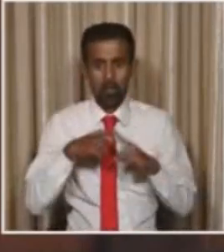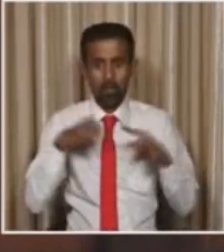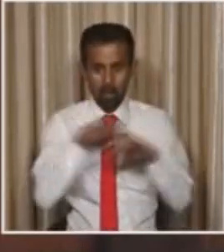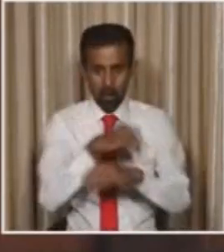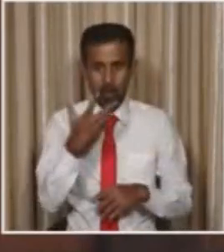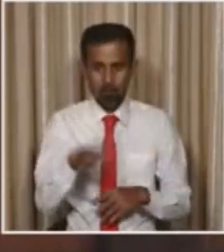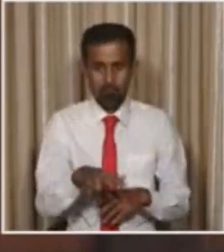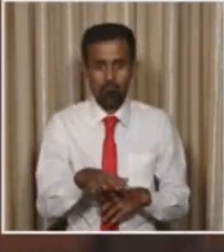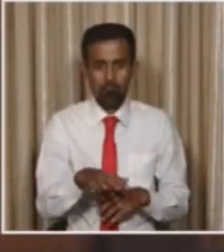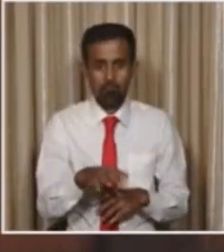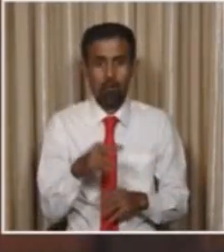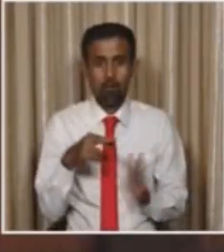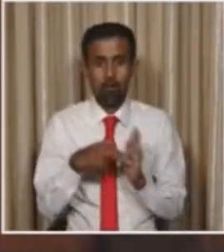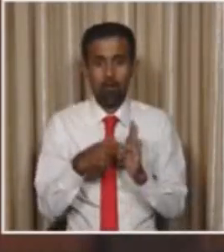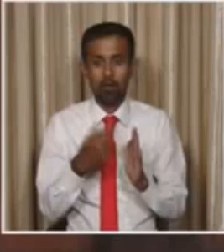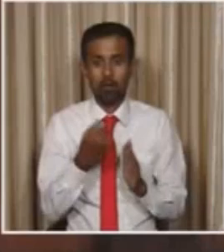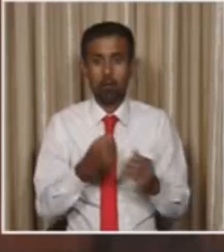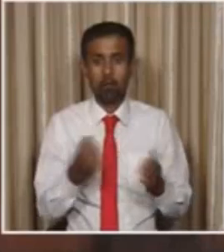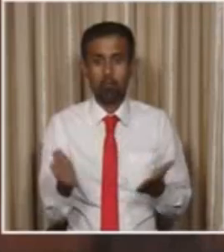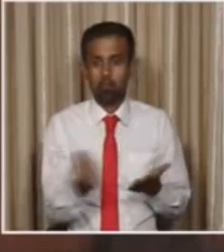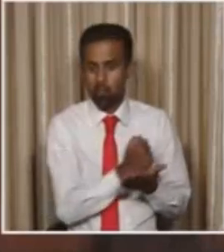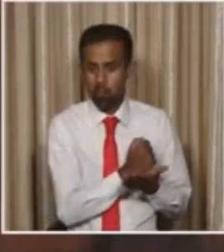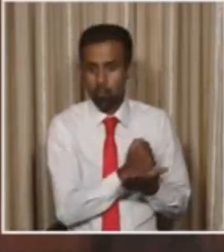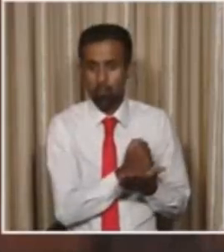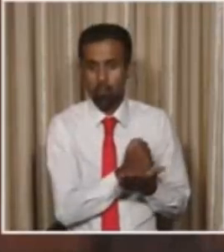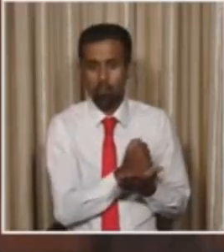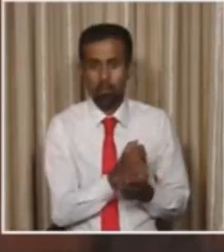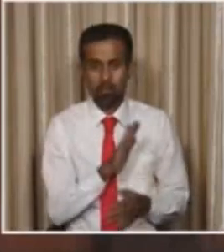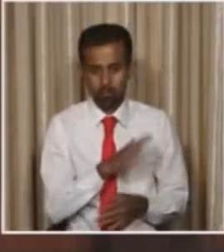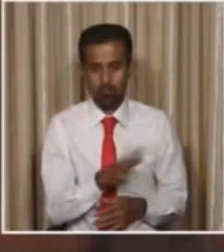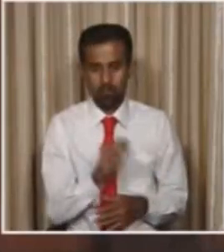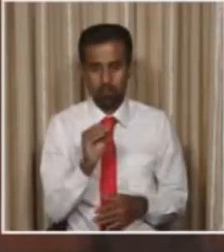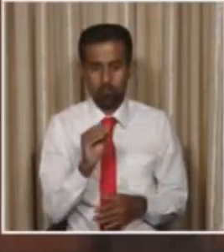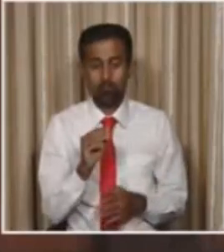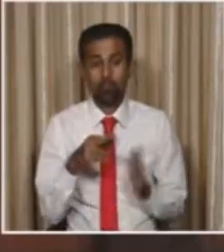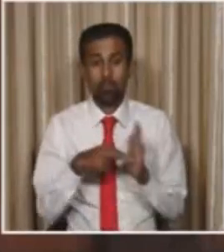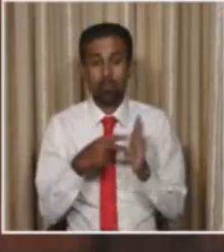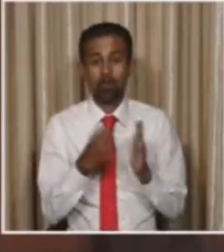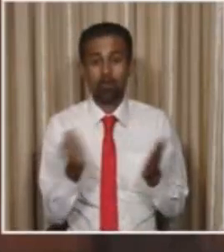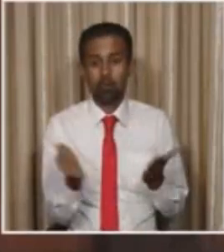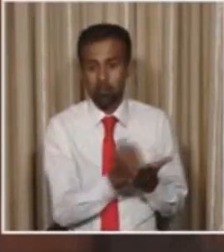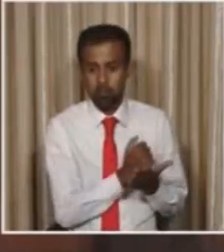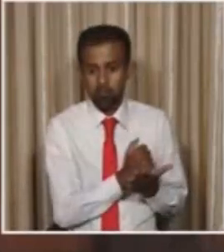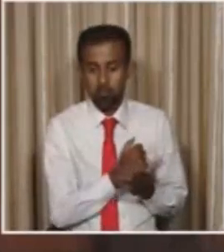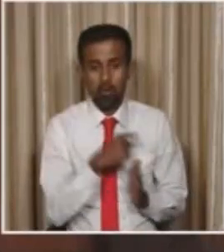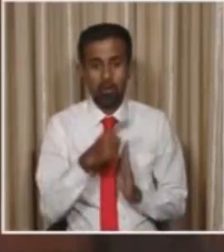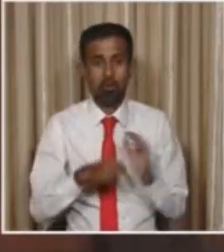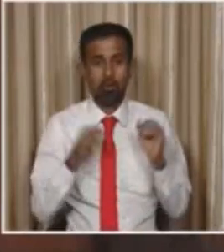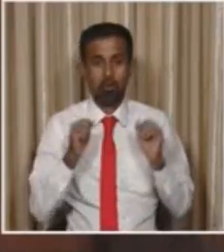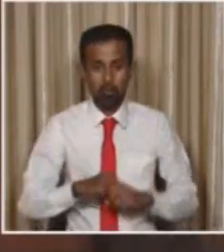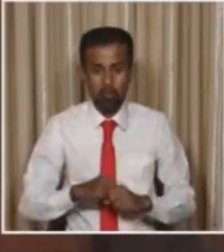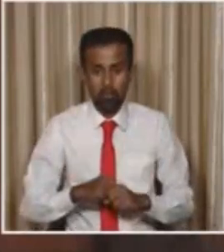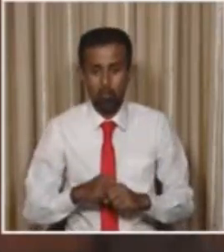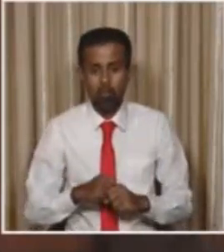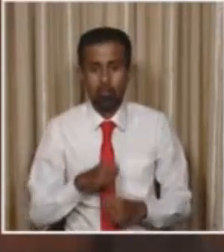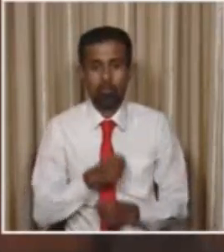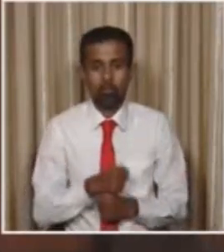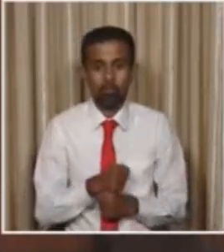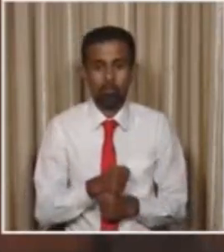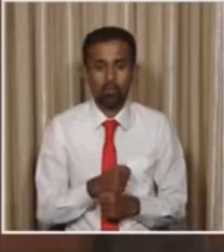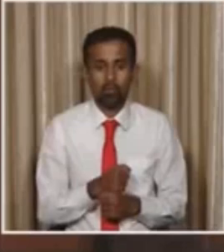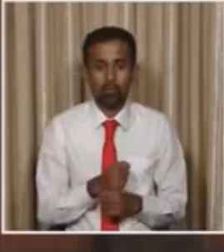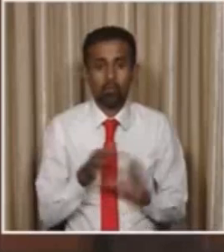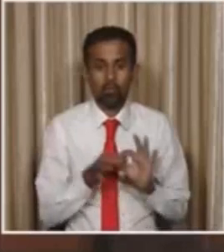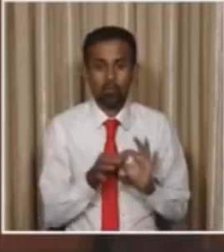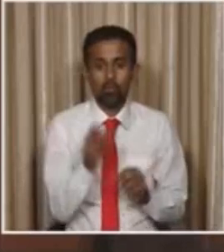தீனோ இது ஆர்த்திகே விநாச கரப்பு அவசான் கரணும் ஆர்த்திகே விநாச கரப்பு மே அரட்ட பங்களோத் கரப்பு ஆண்டுவே